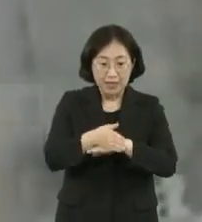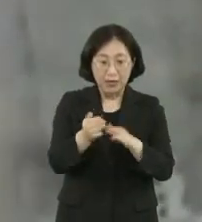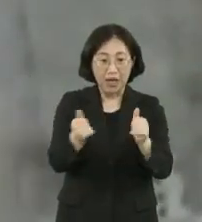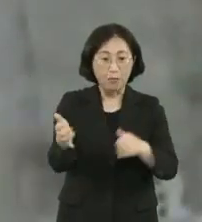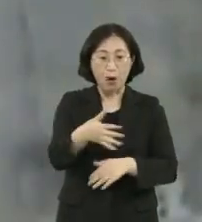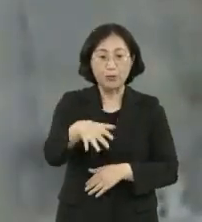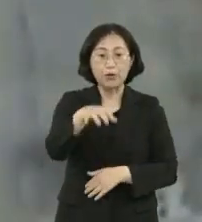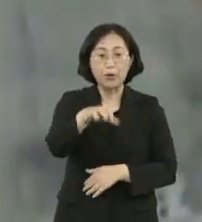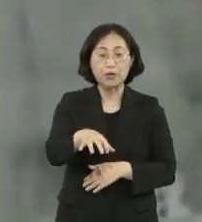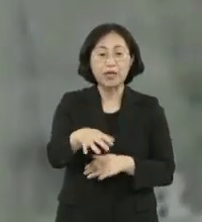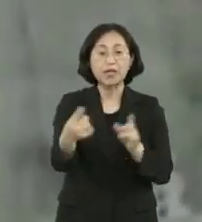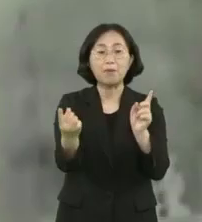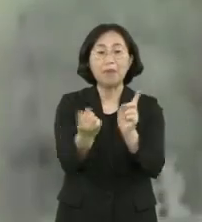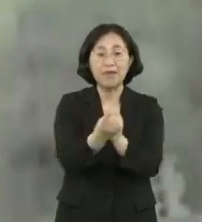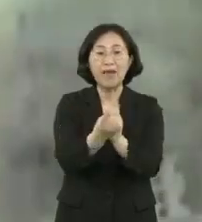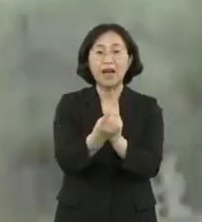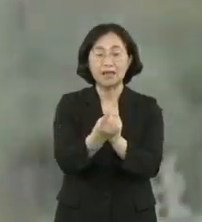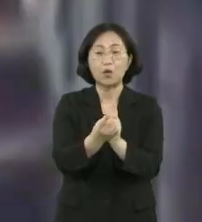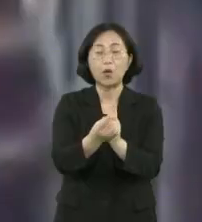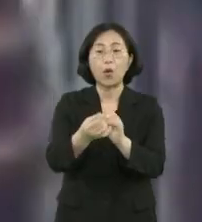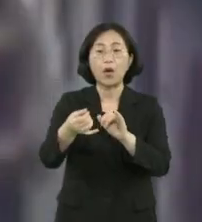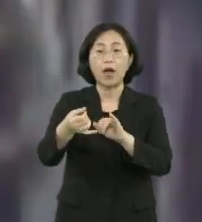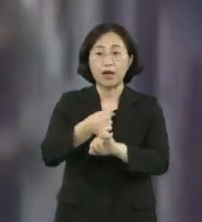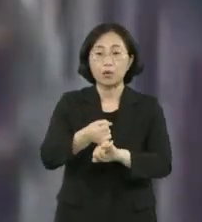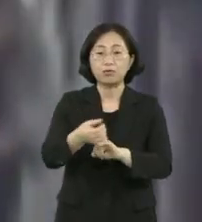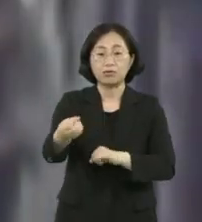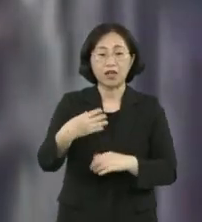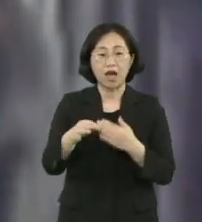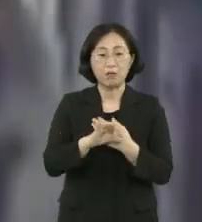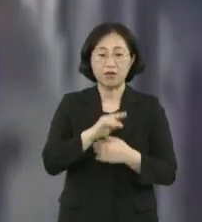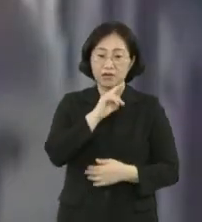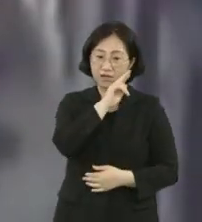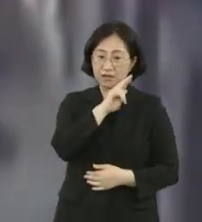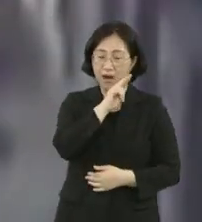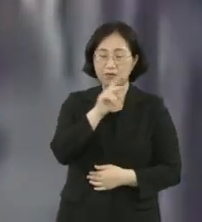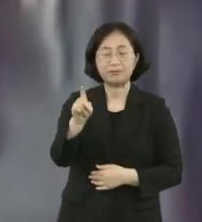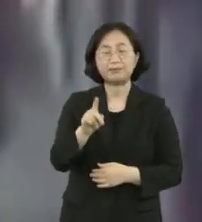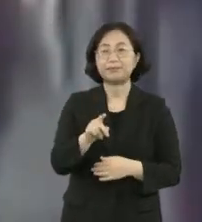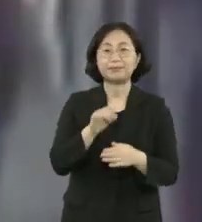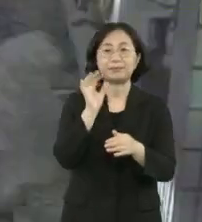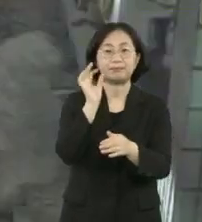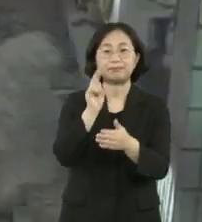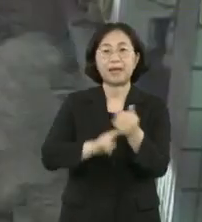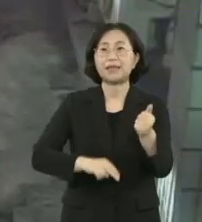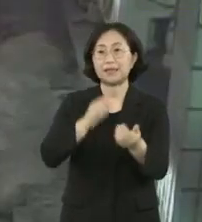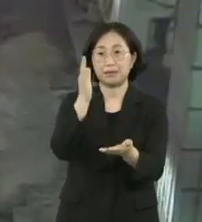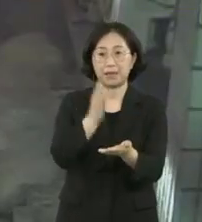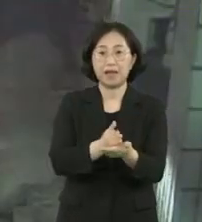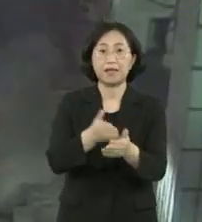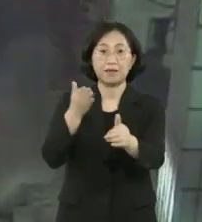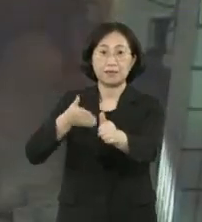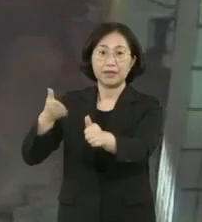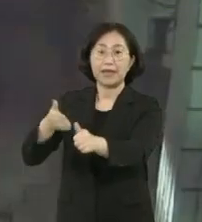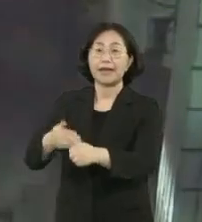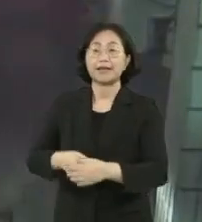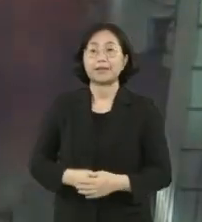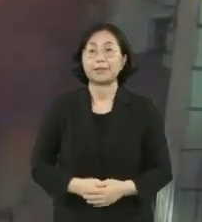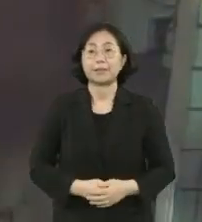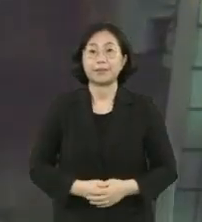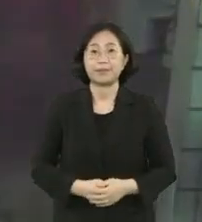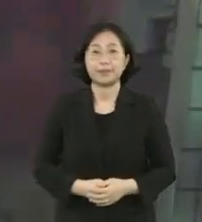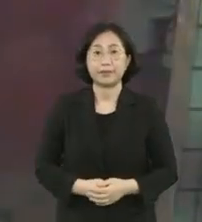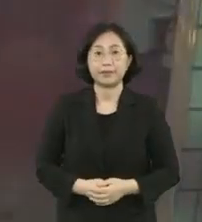드문 곳을 약속 장소로 지정하는 경우 일단 의심하고 거래를 피해줄 것을 당부했습니다. TJB